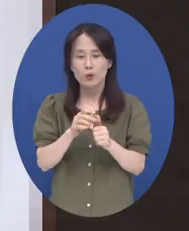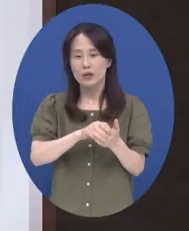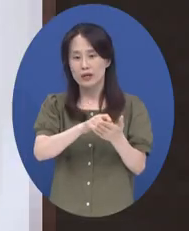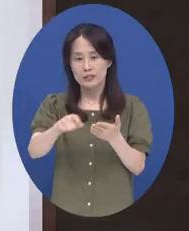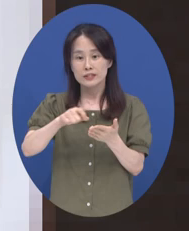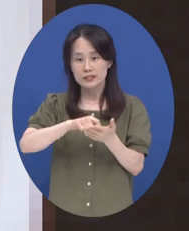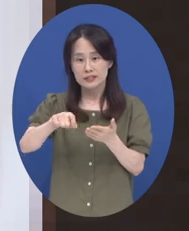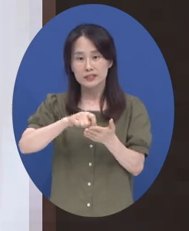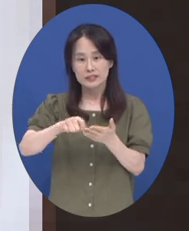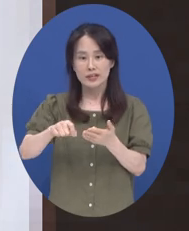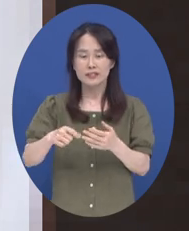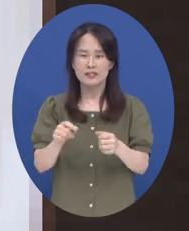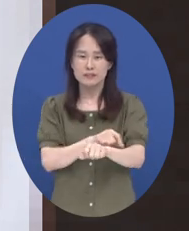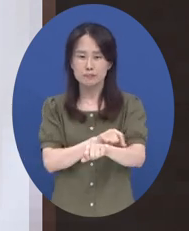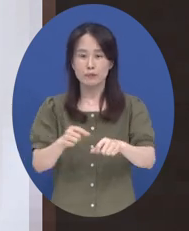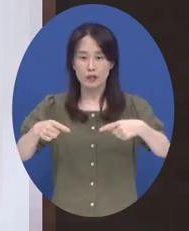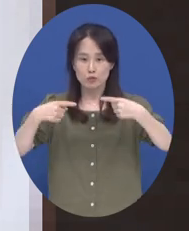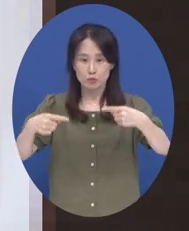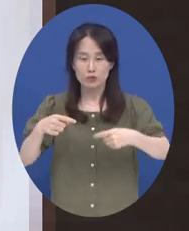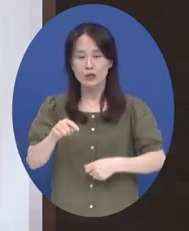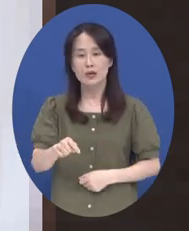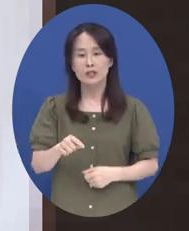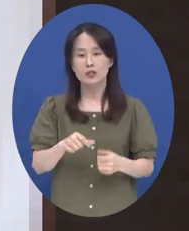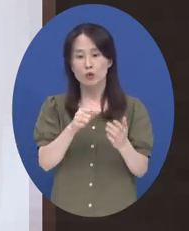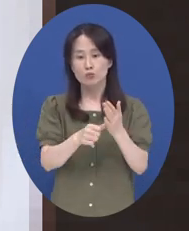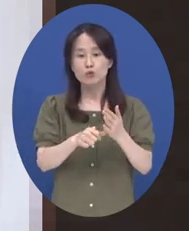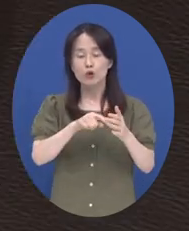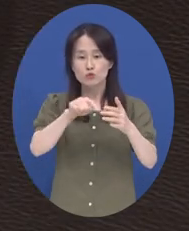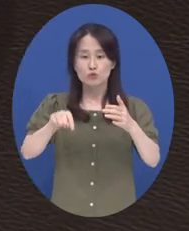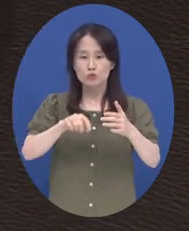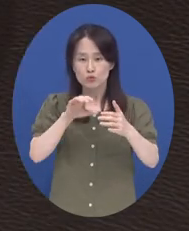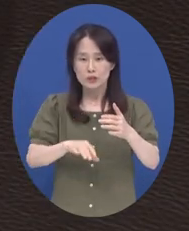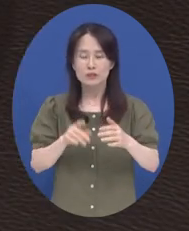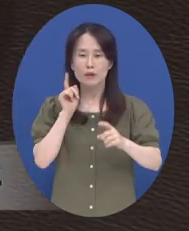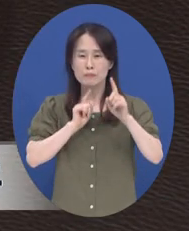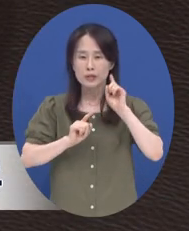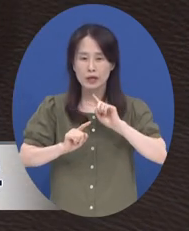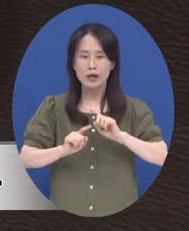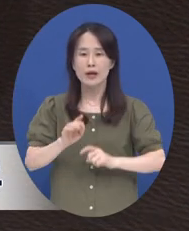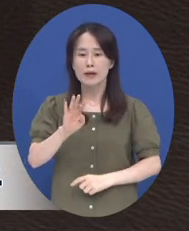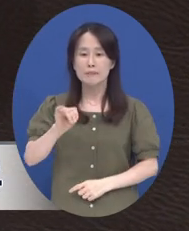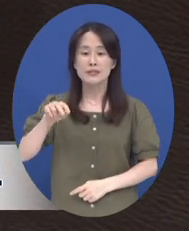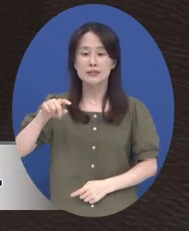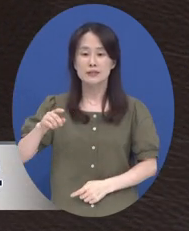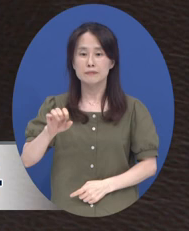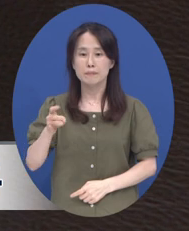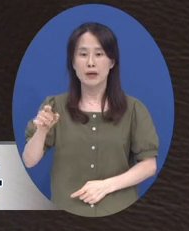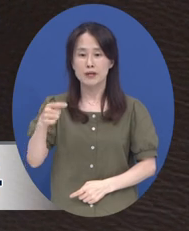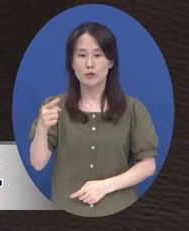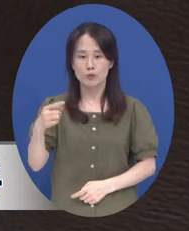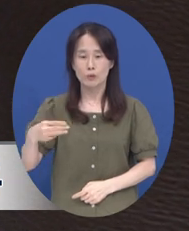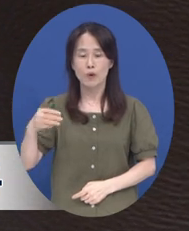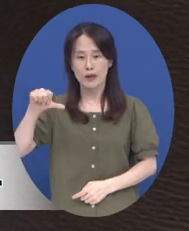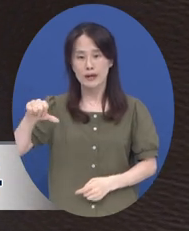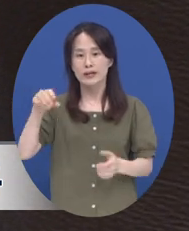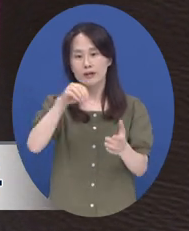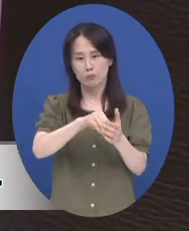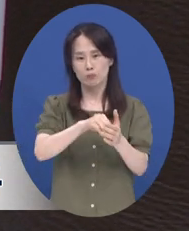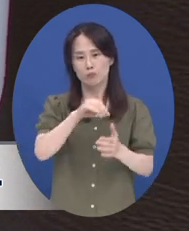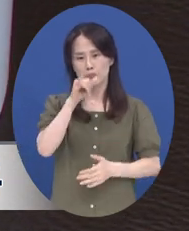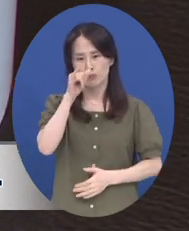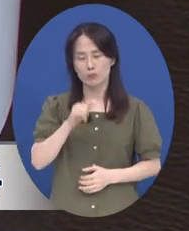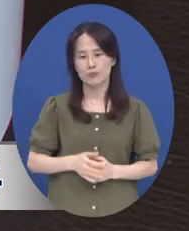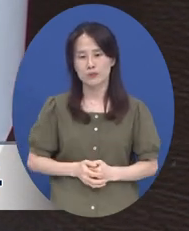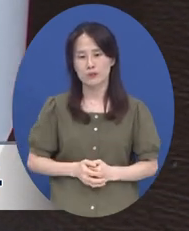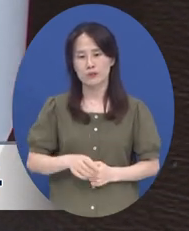표기하도록 만든 특수 종인데 가 별지 제품 가운데 일부는 유해 화학 물질인 비스페놀 a 가 포함되어 있습니다